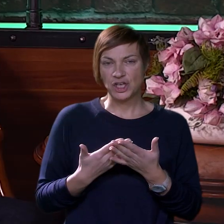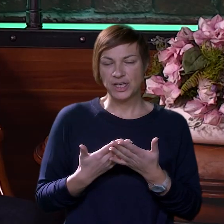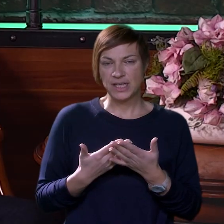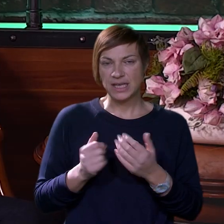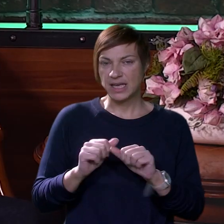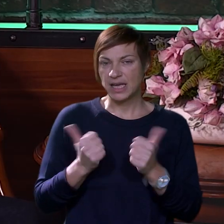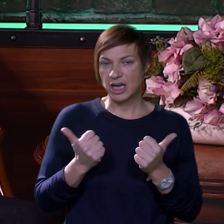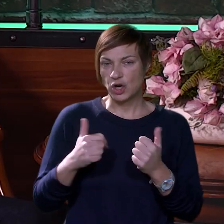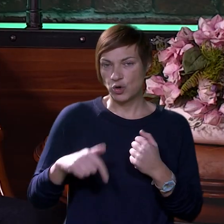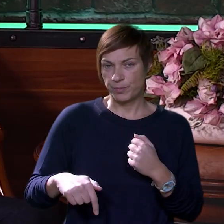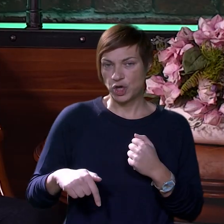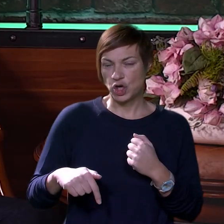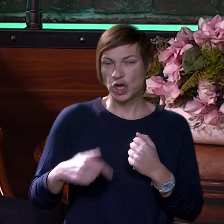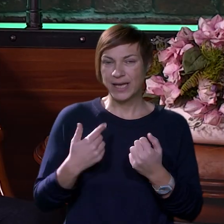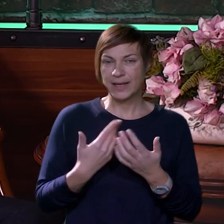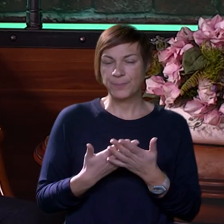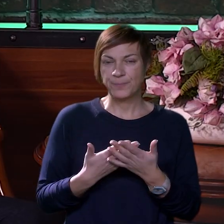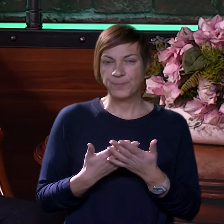bio je lom noge,